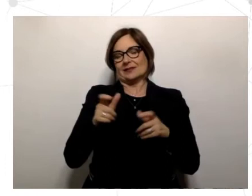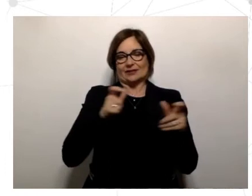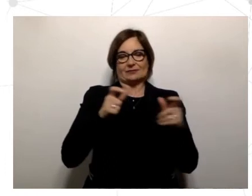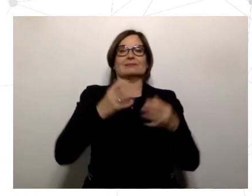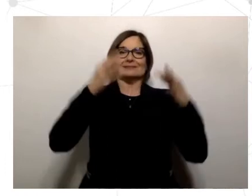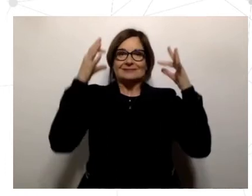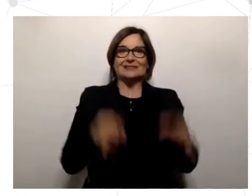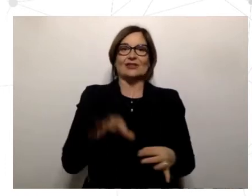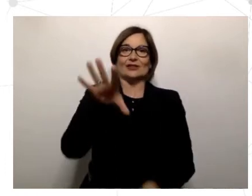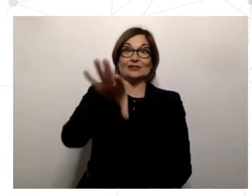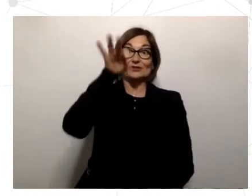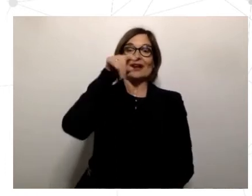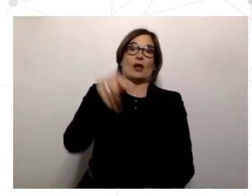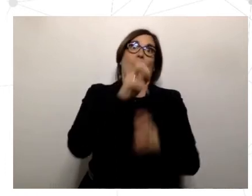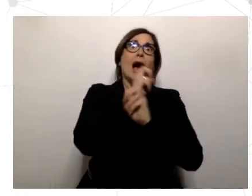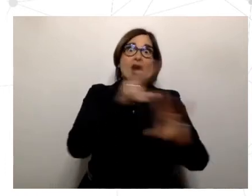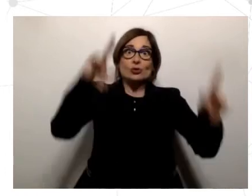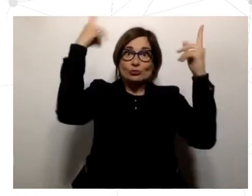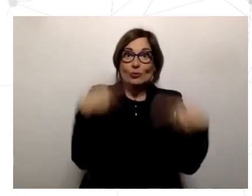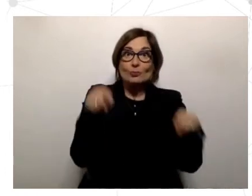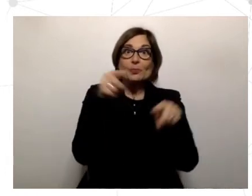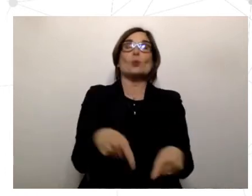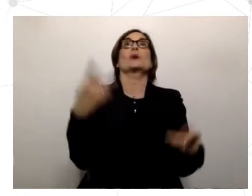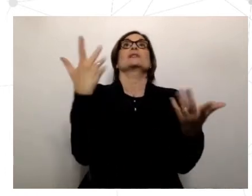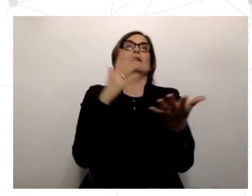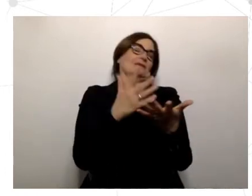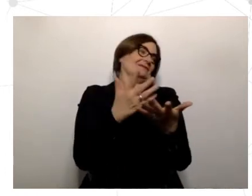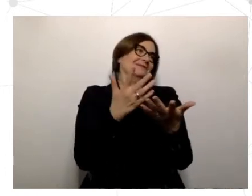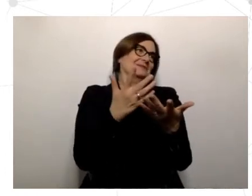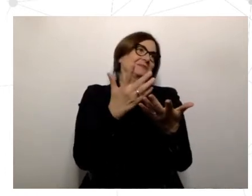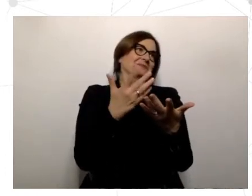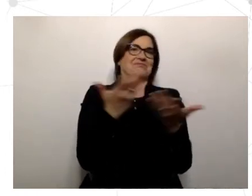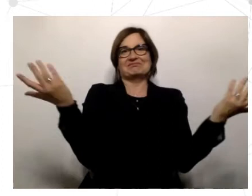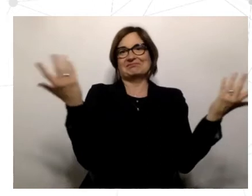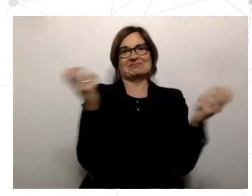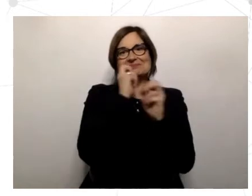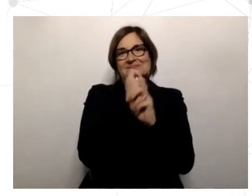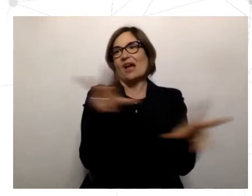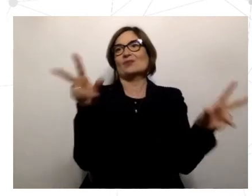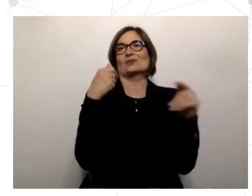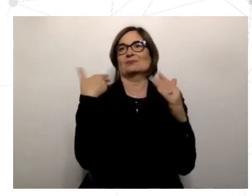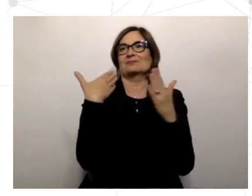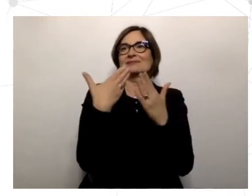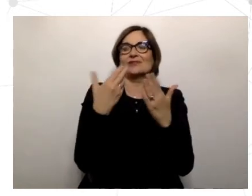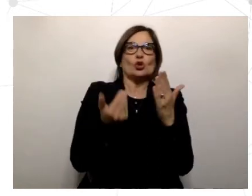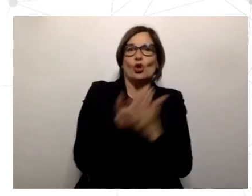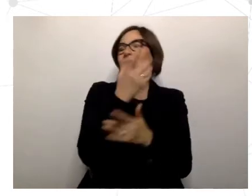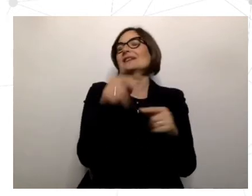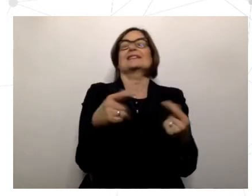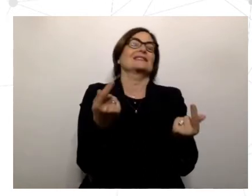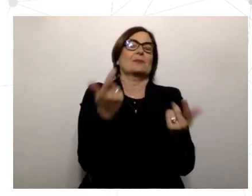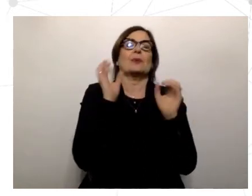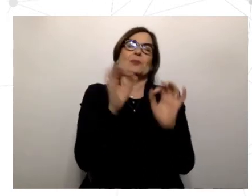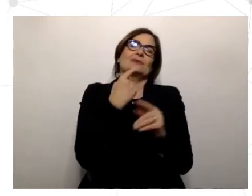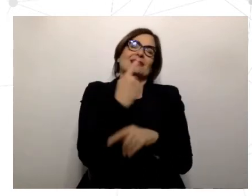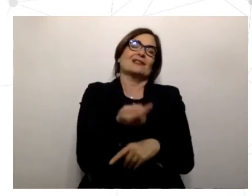questo annuncio e per fare questa pubblicazione. Veramente è proprio un